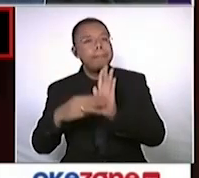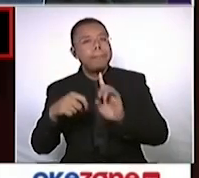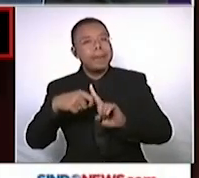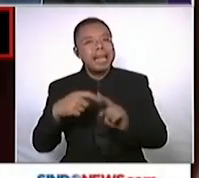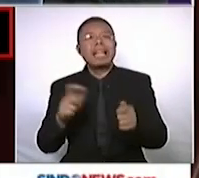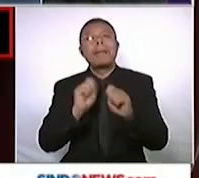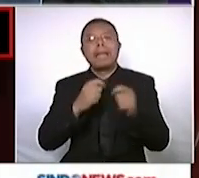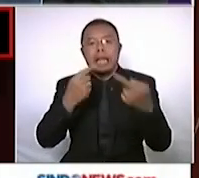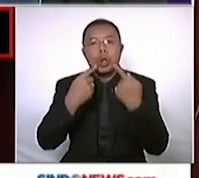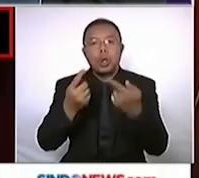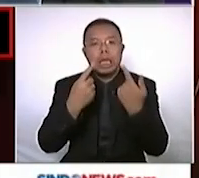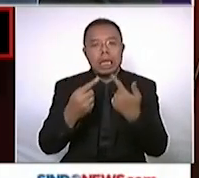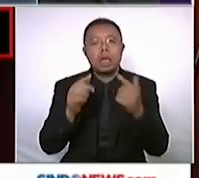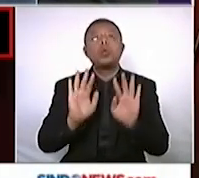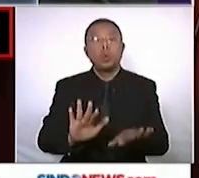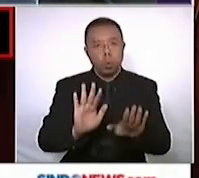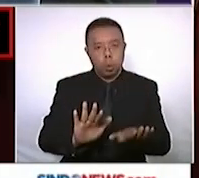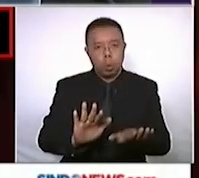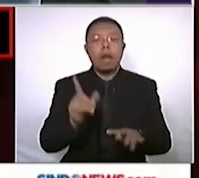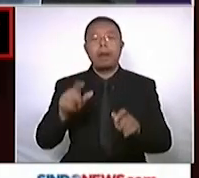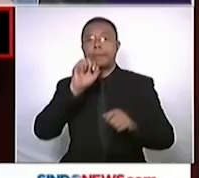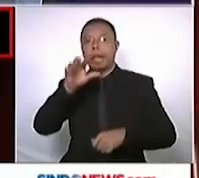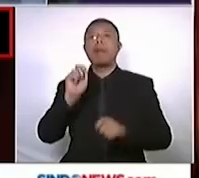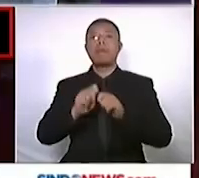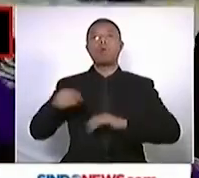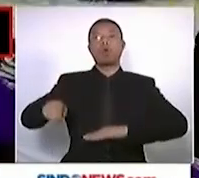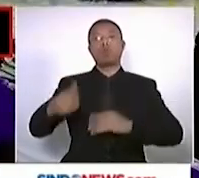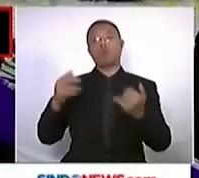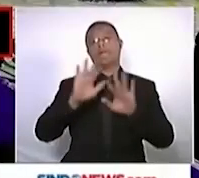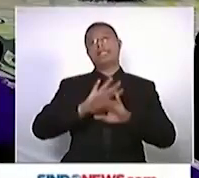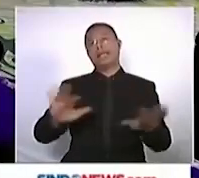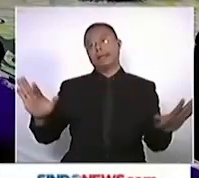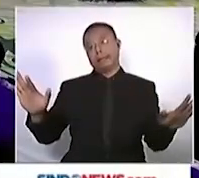Nah itu sebuah prosedur karena Anda bicara membuat hukum. Selesai. Baik,